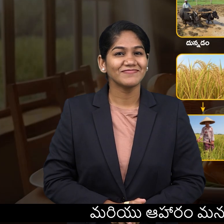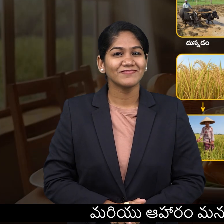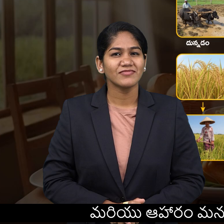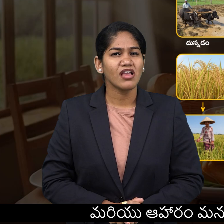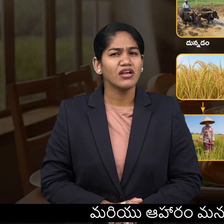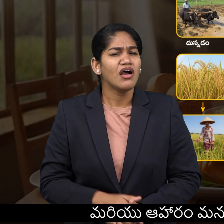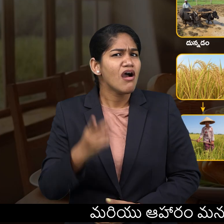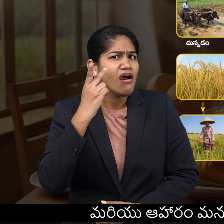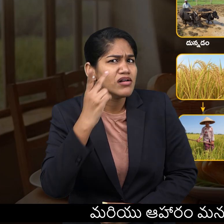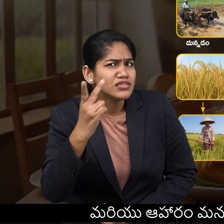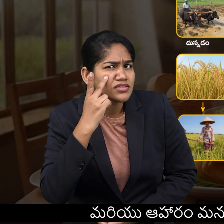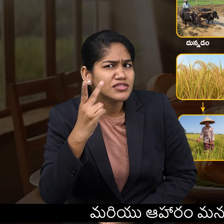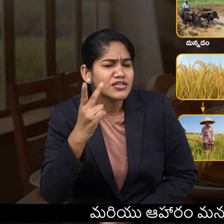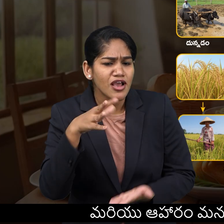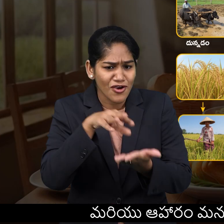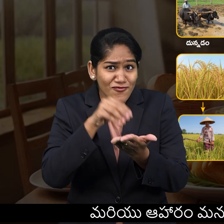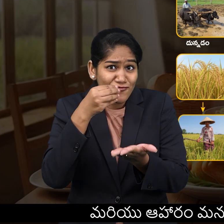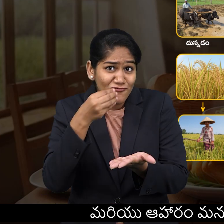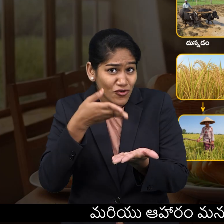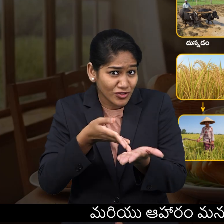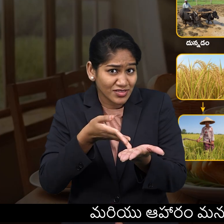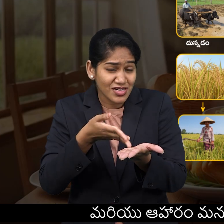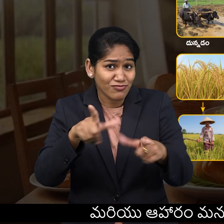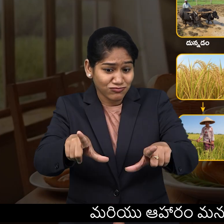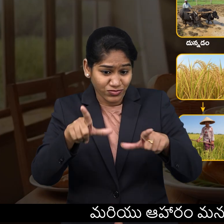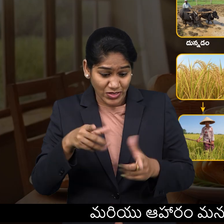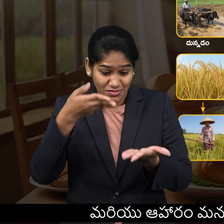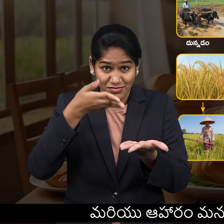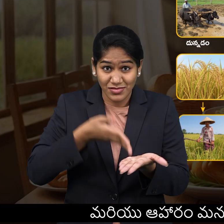మరియు ఆహారం మన ప్లేట్లకు ఎలా చేరుతుందో చూడండి.